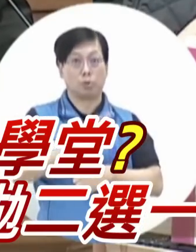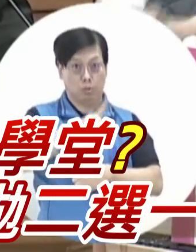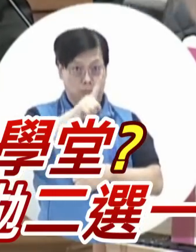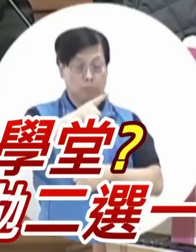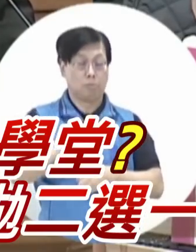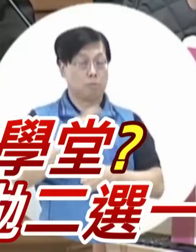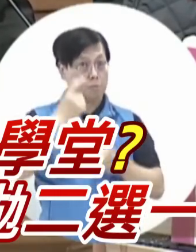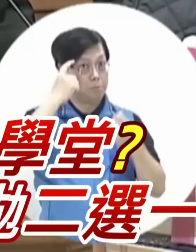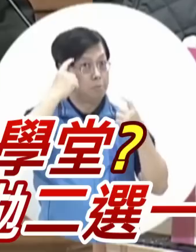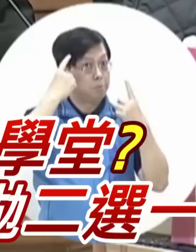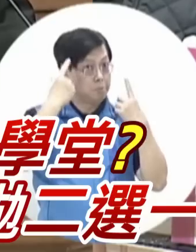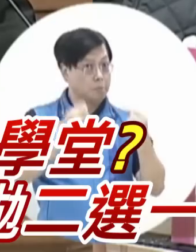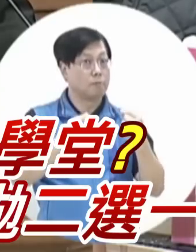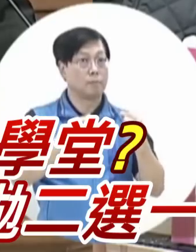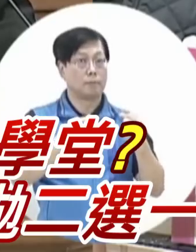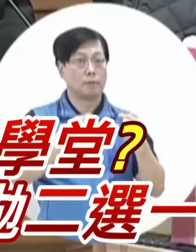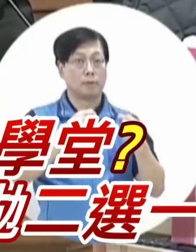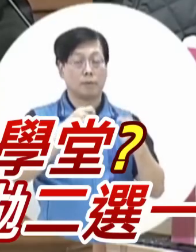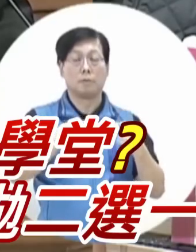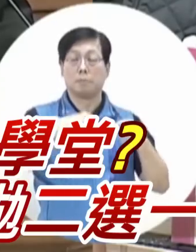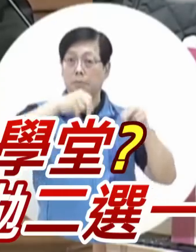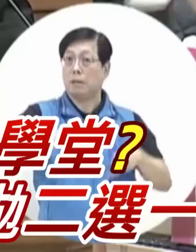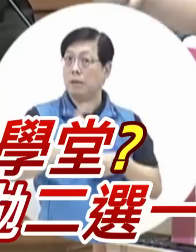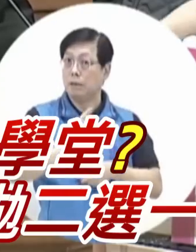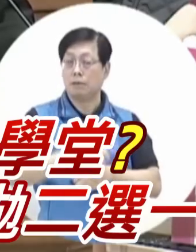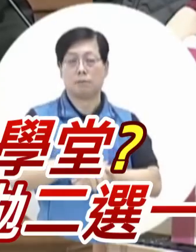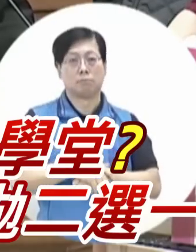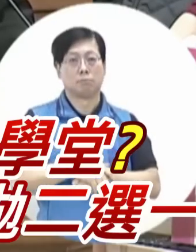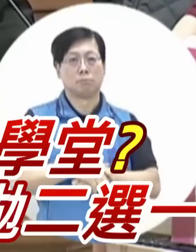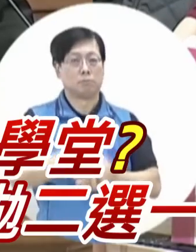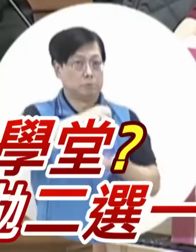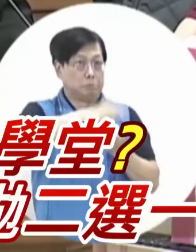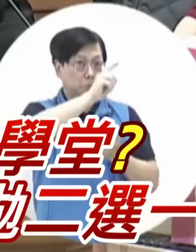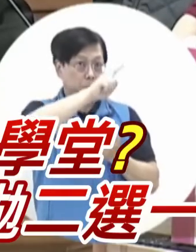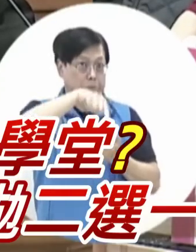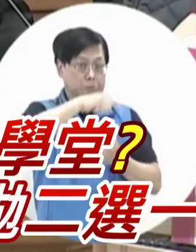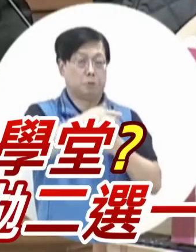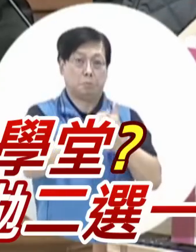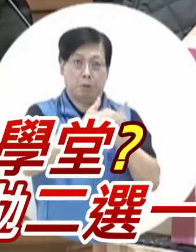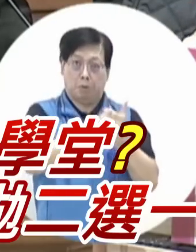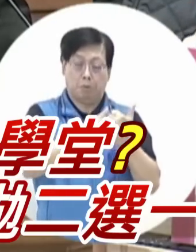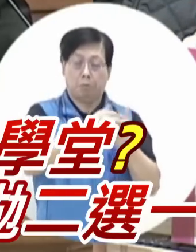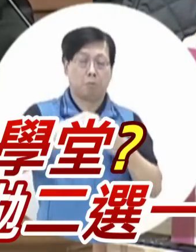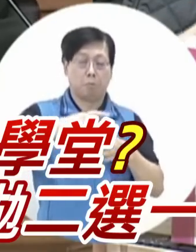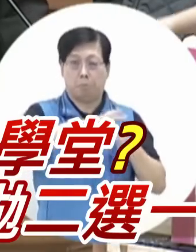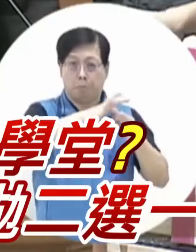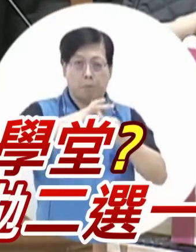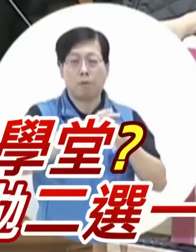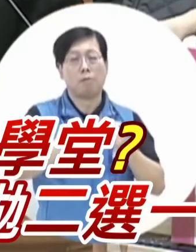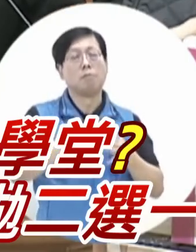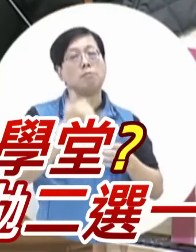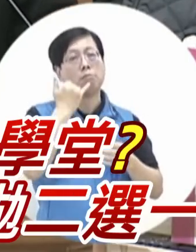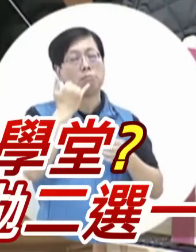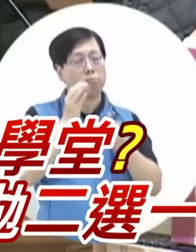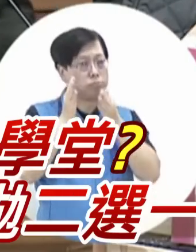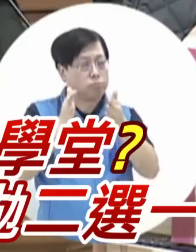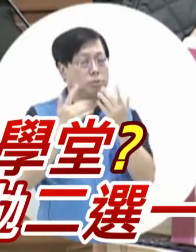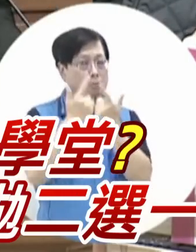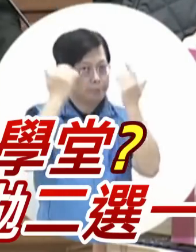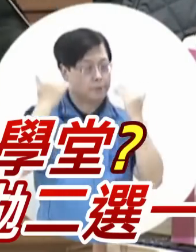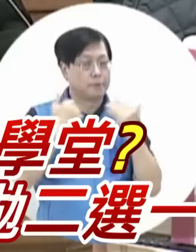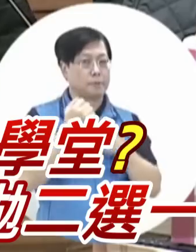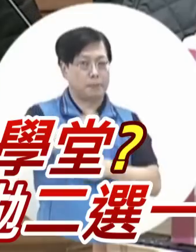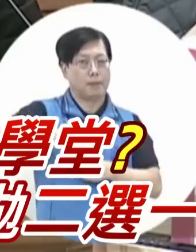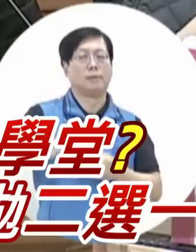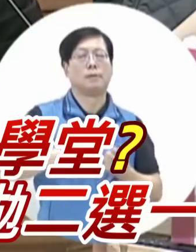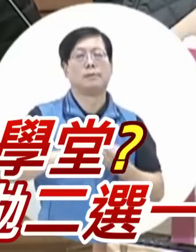同的这个协定，就是一个核子保护伞啊，一起面对北韩，就是这样子。 一起面